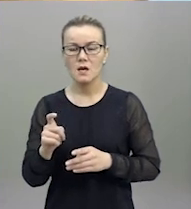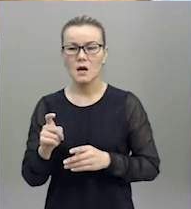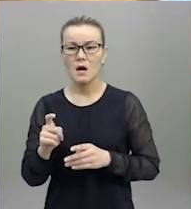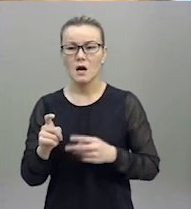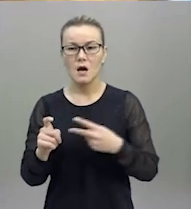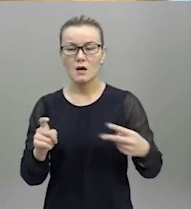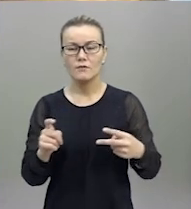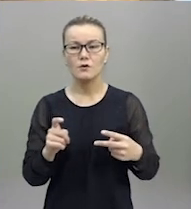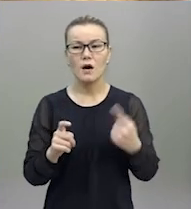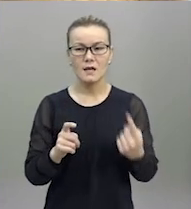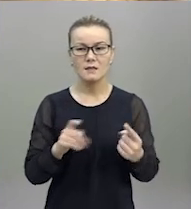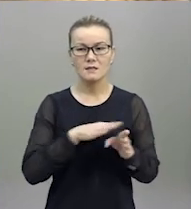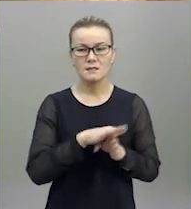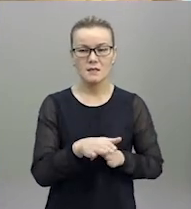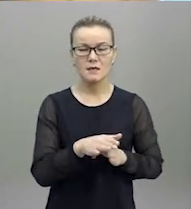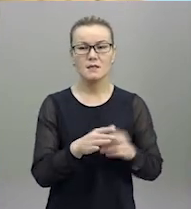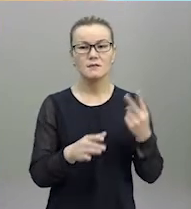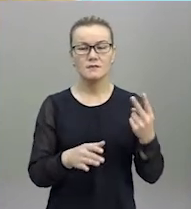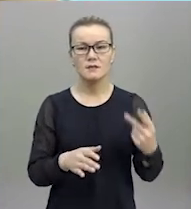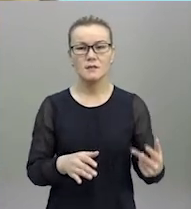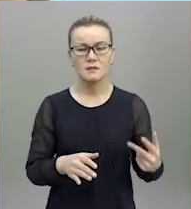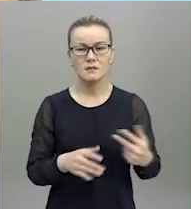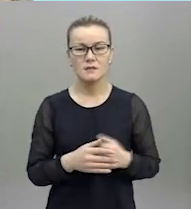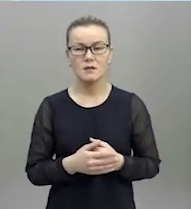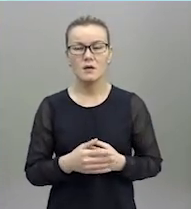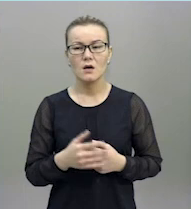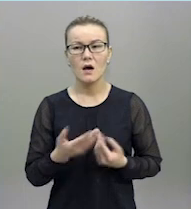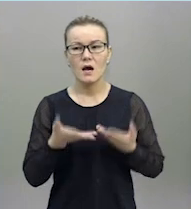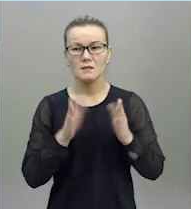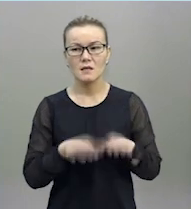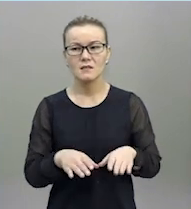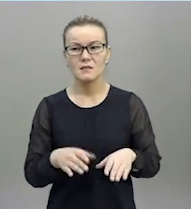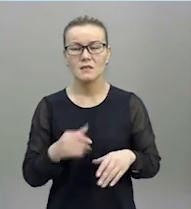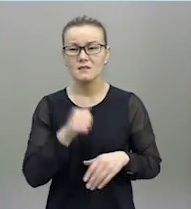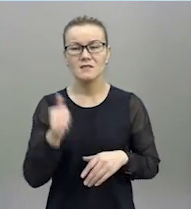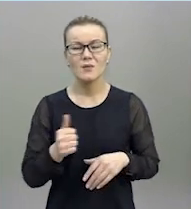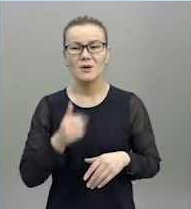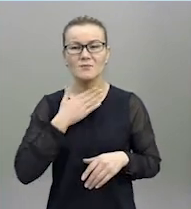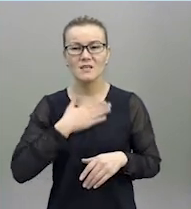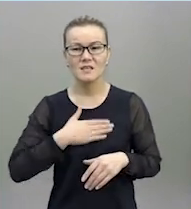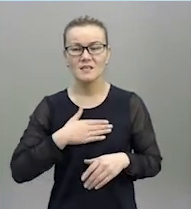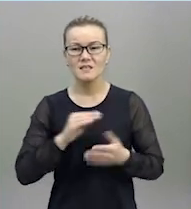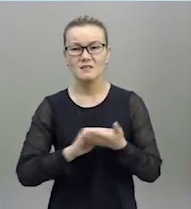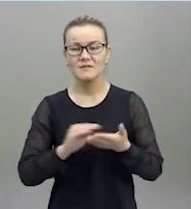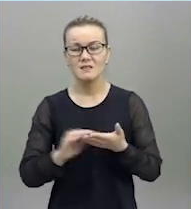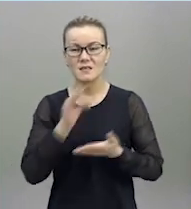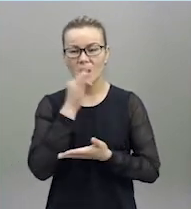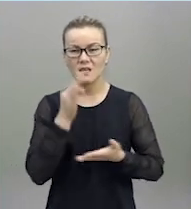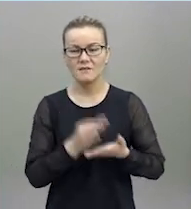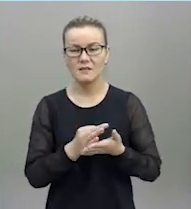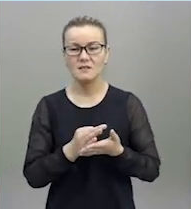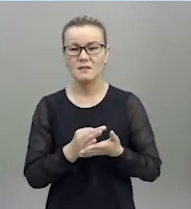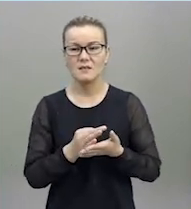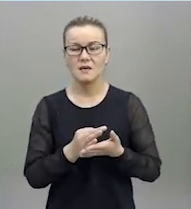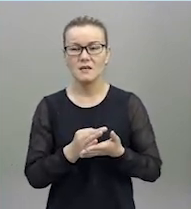две третьих новом останется самая приятная записать слова ответ и